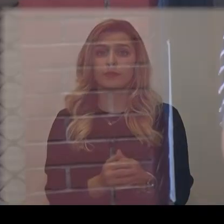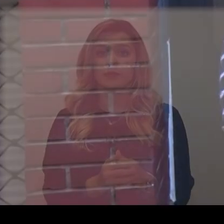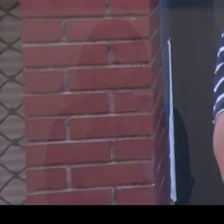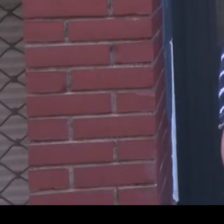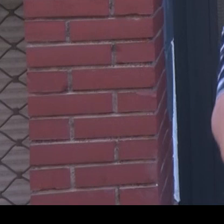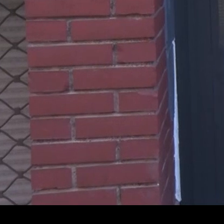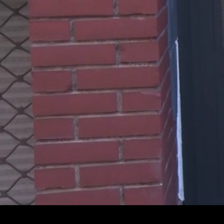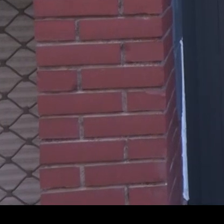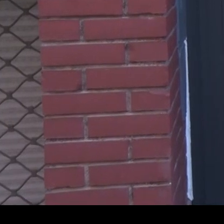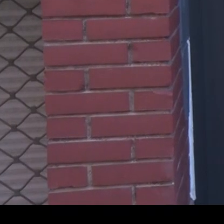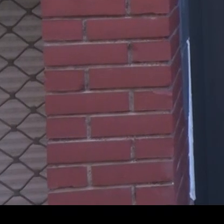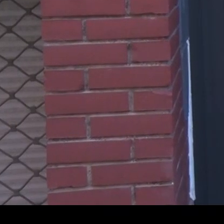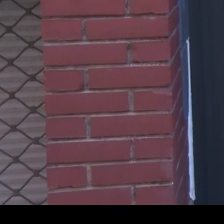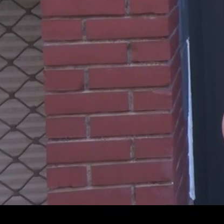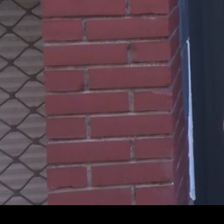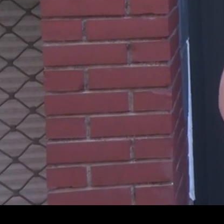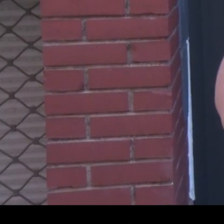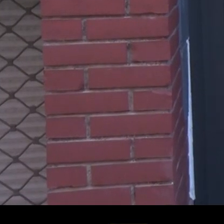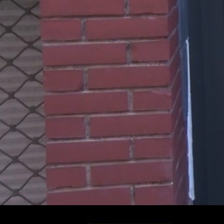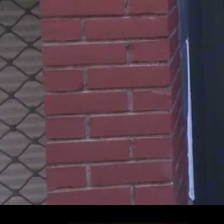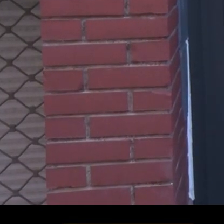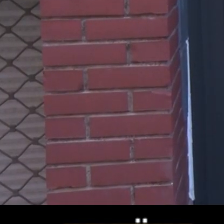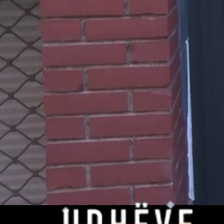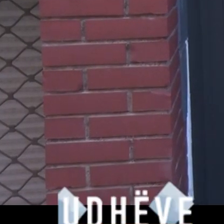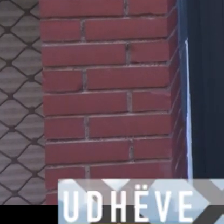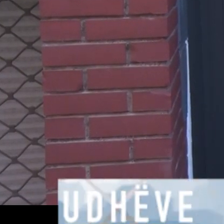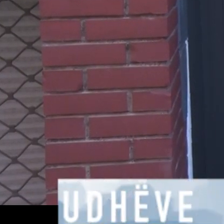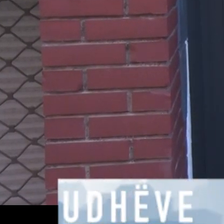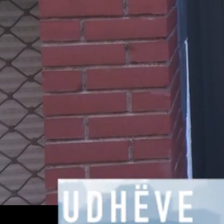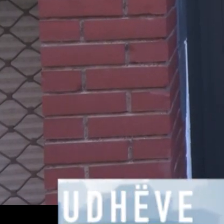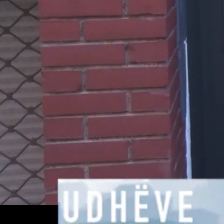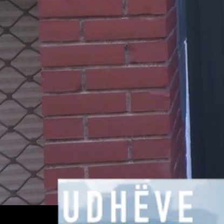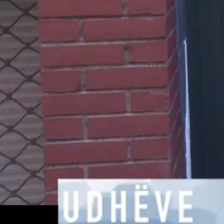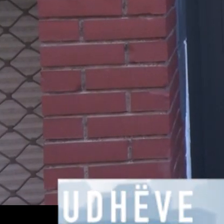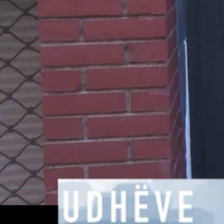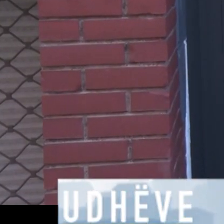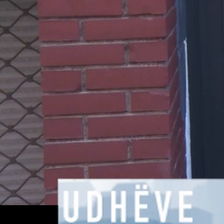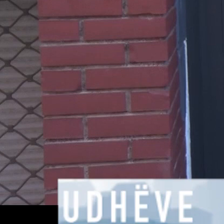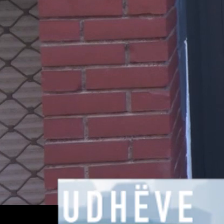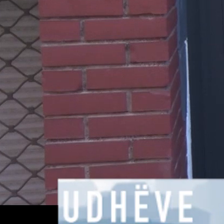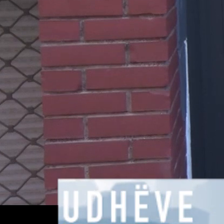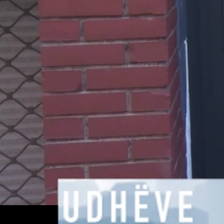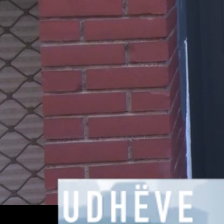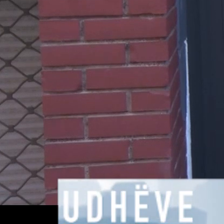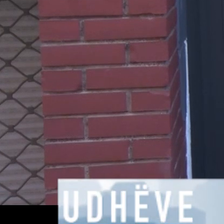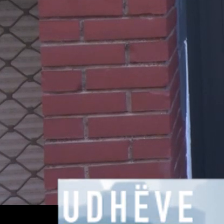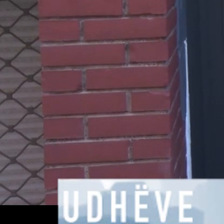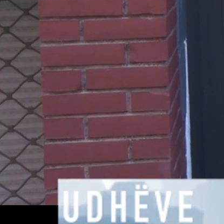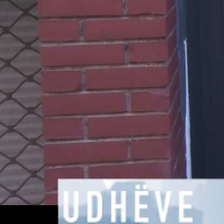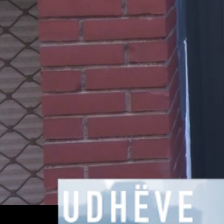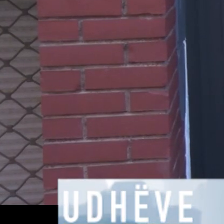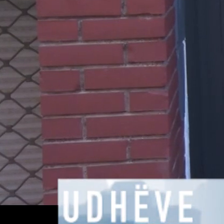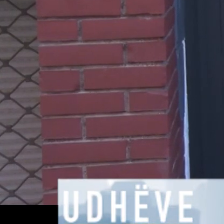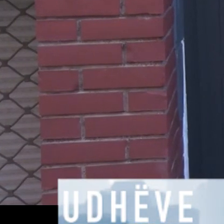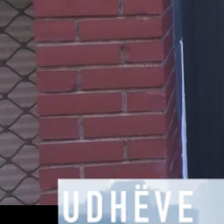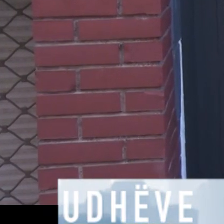Kam kërku punë shumë, gjithmonë kom hasëm pengesa, kam konkuru, po shumë pak me mujë